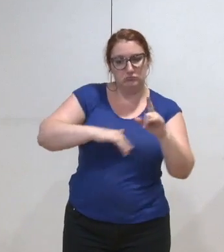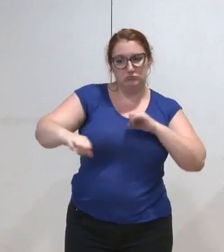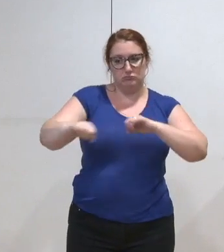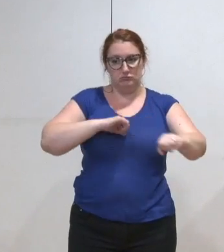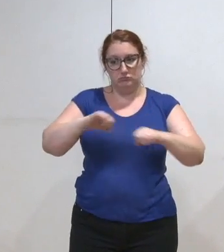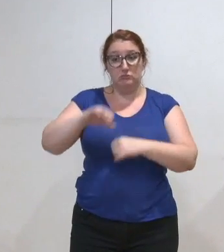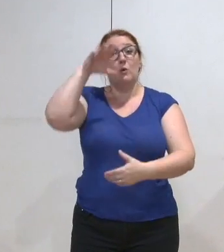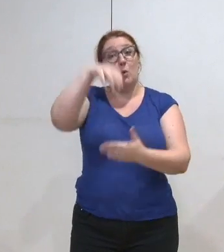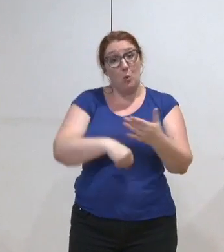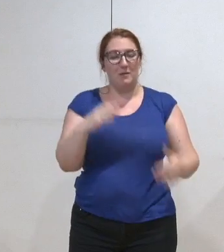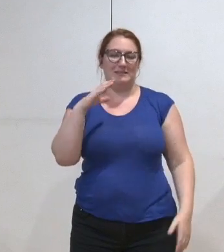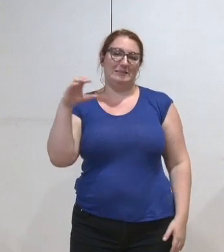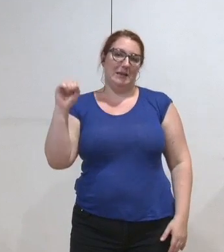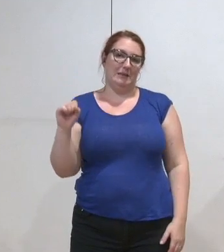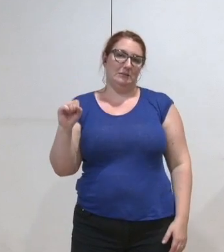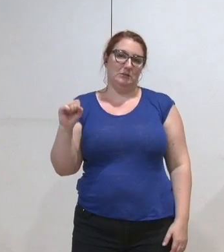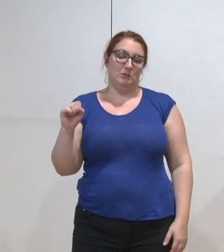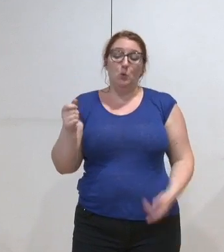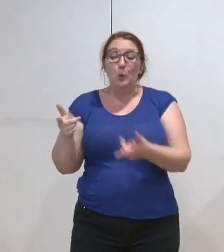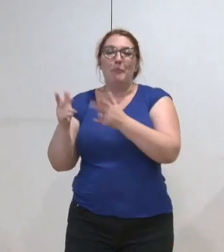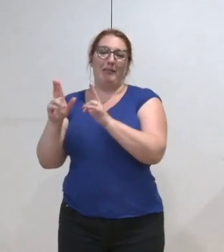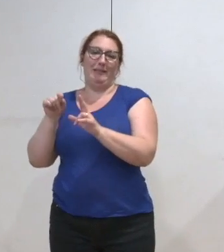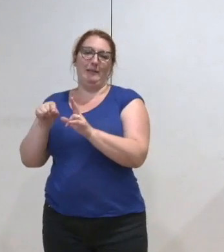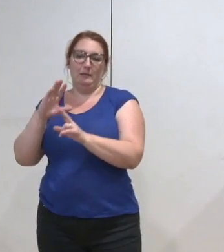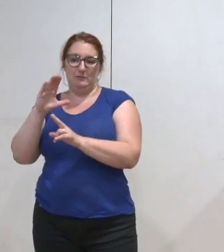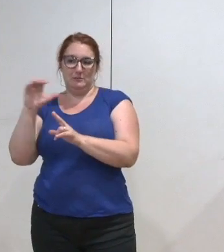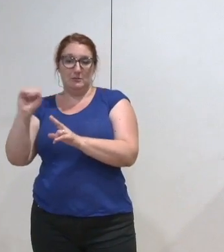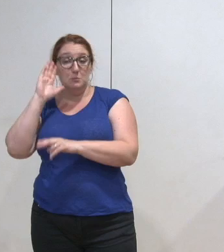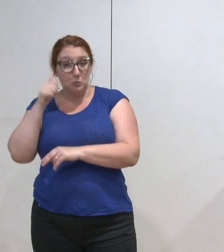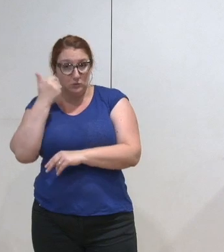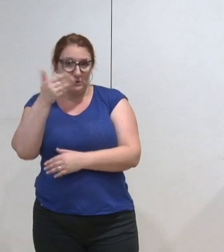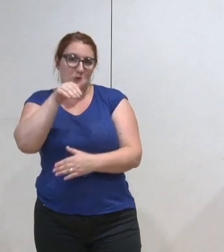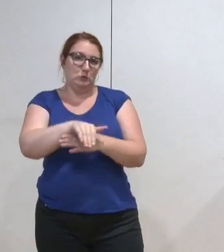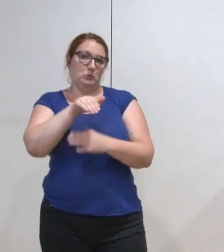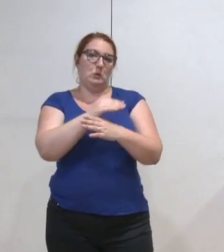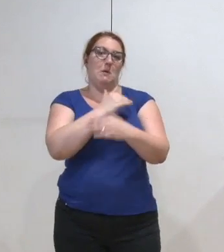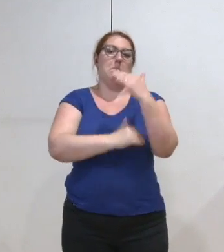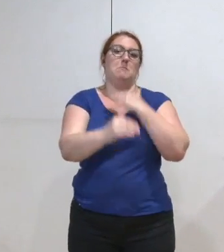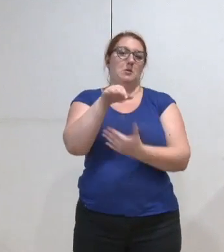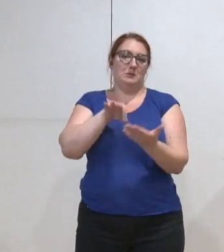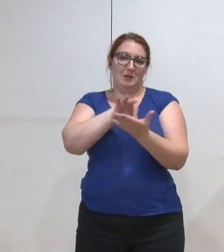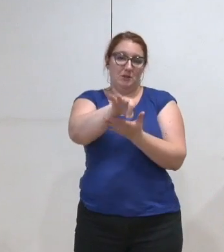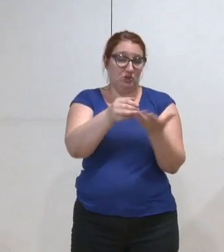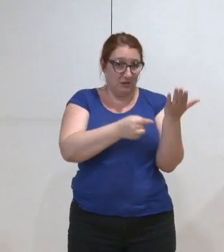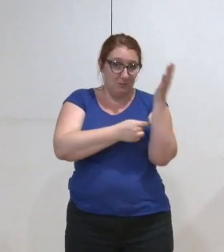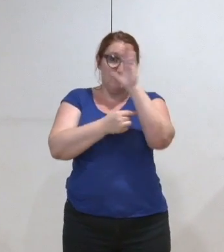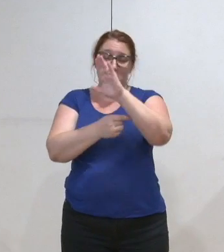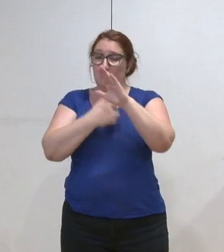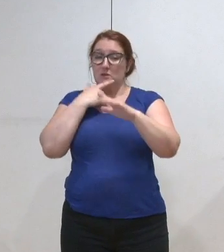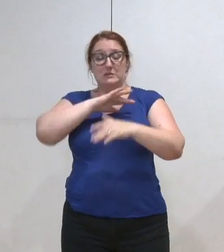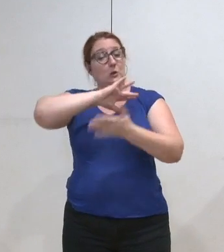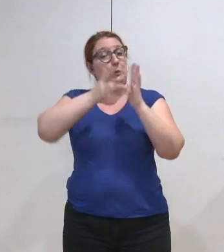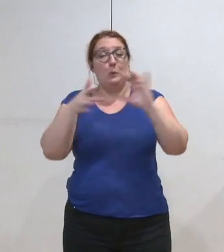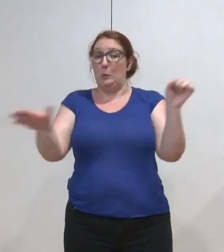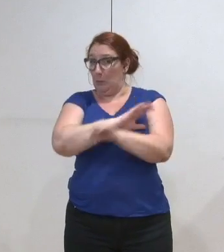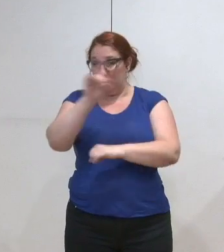Centre Communal d'Action Sociale est une partie c'est pour ça que ce soir est présenté ce plan stratégique qui est une partie cela a été dit